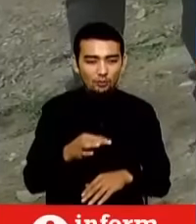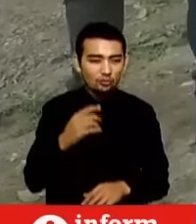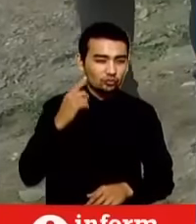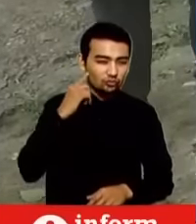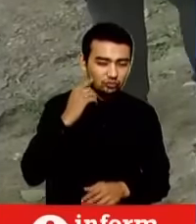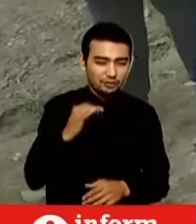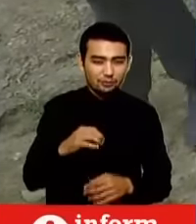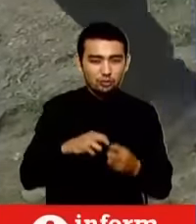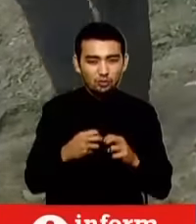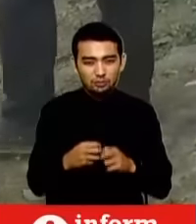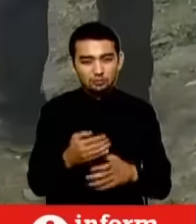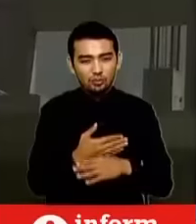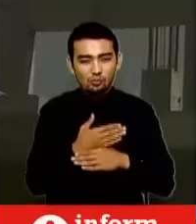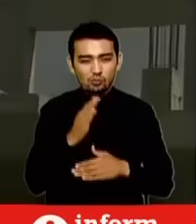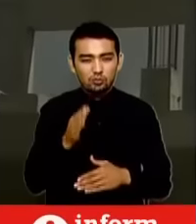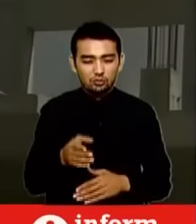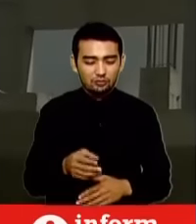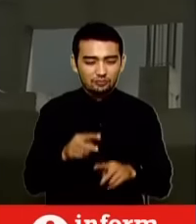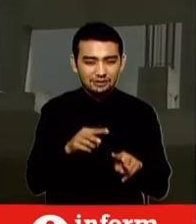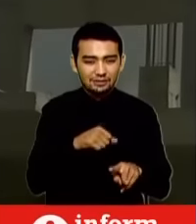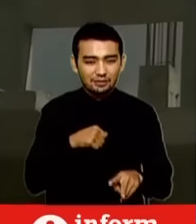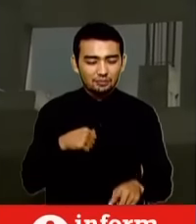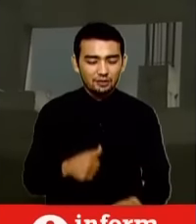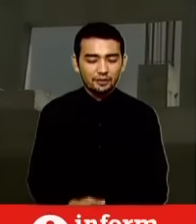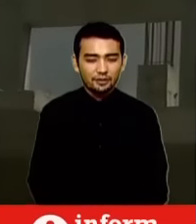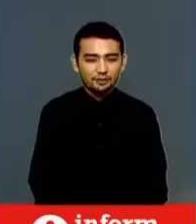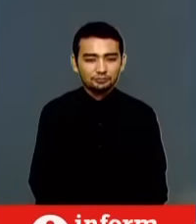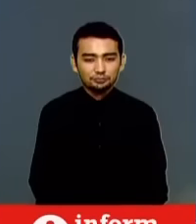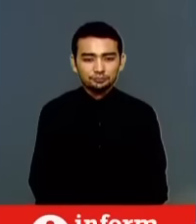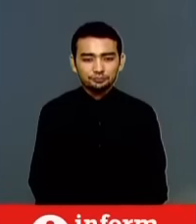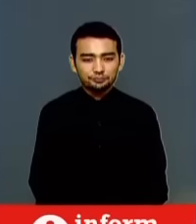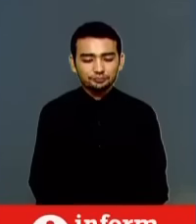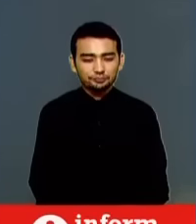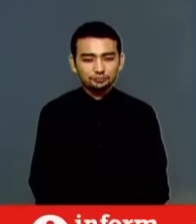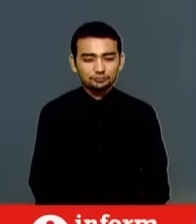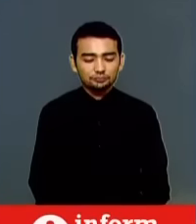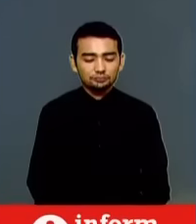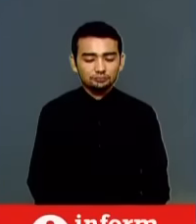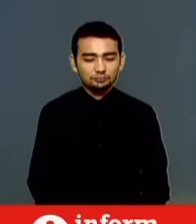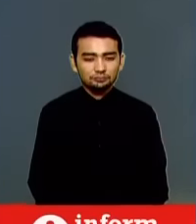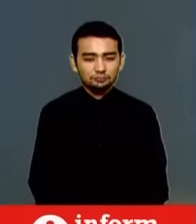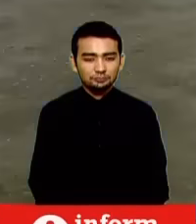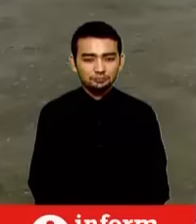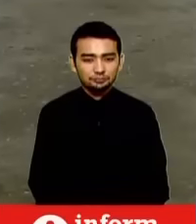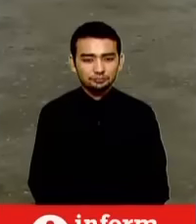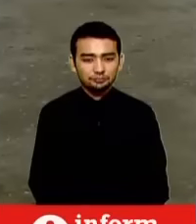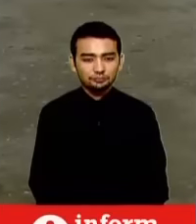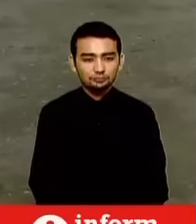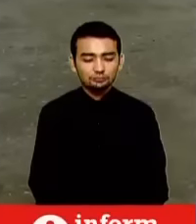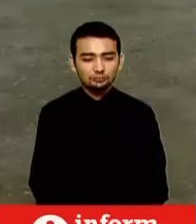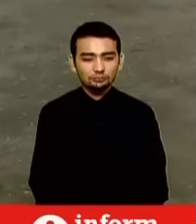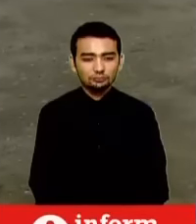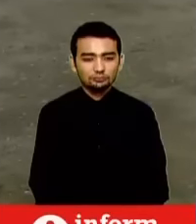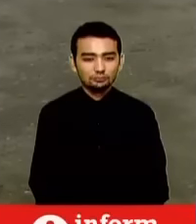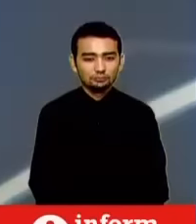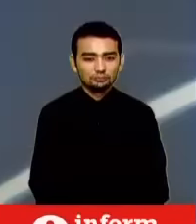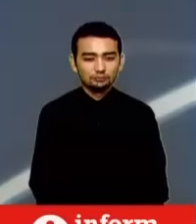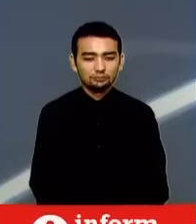их проблеме и возьмет наличный контроль. Мадина Сюмбаева, Алия Тенисбаева, Информбюро, Восточно-Казахстанская